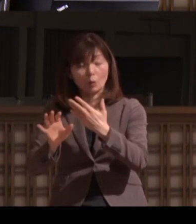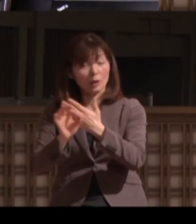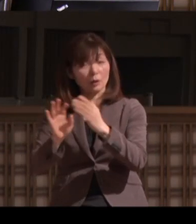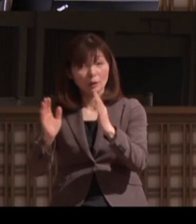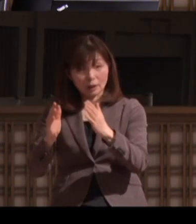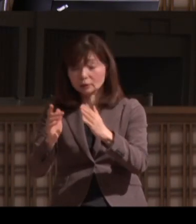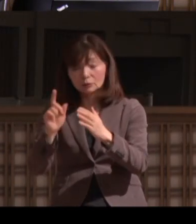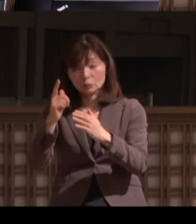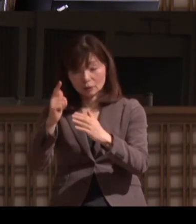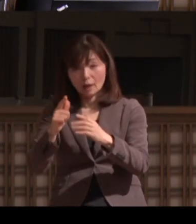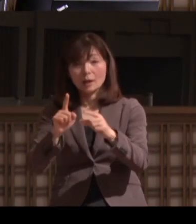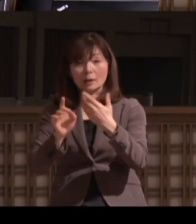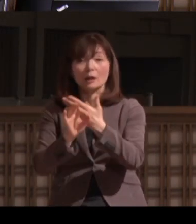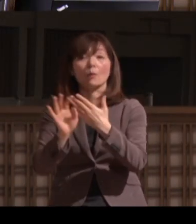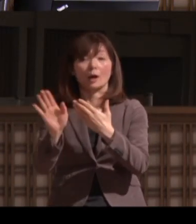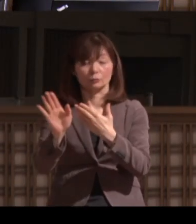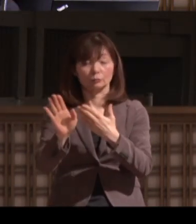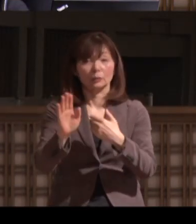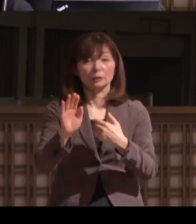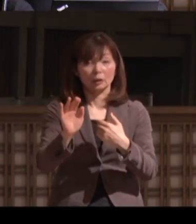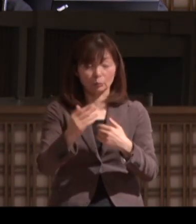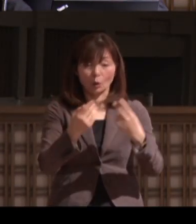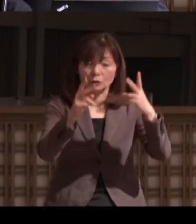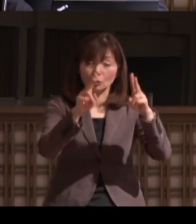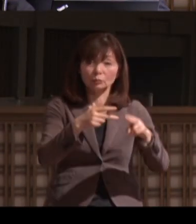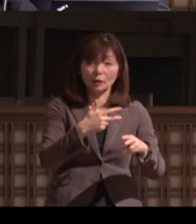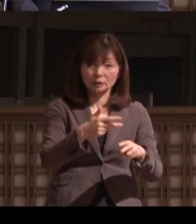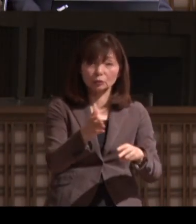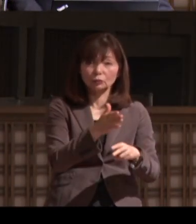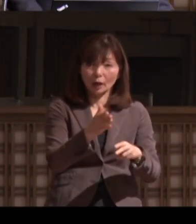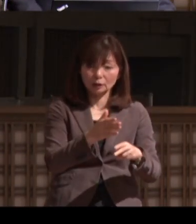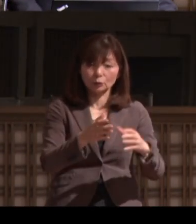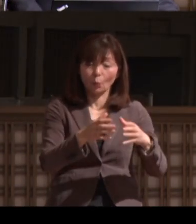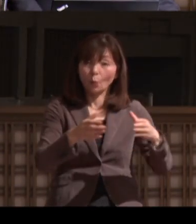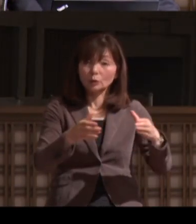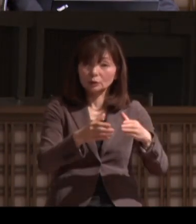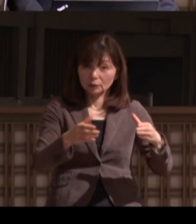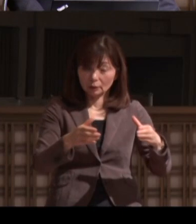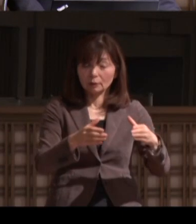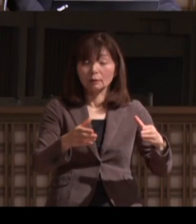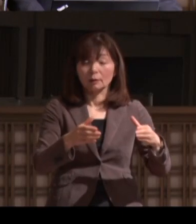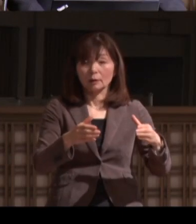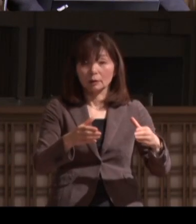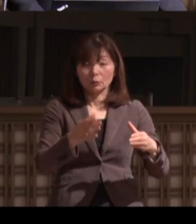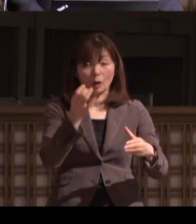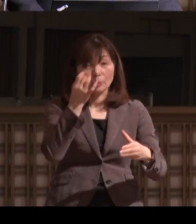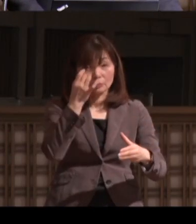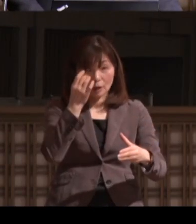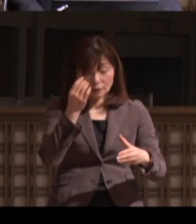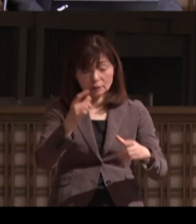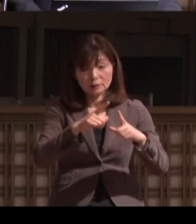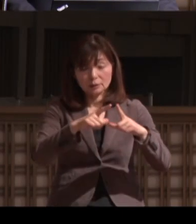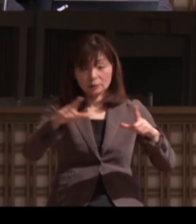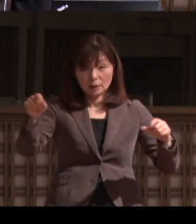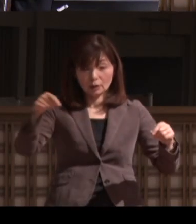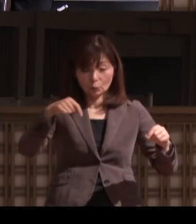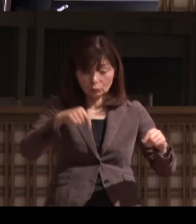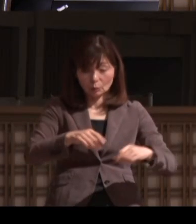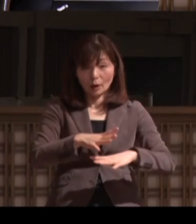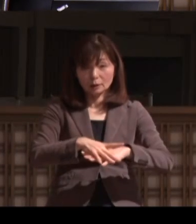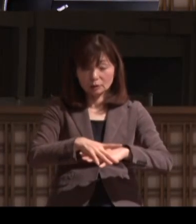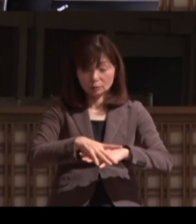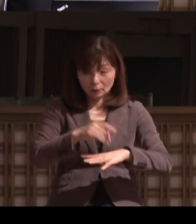ここの広島市ぐらいの規模ではえ非常にま珍しいと全国で初めてであろうという風に考え